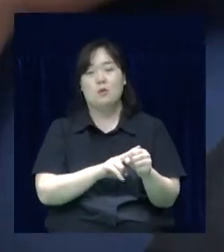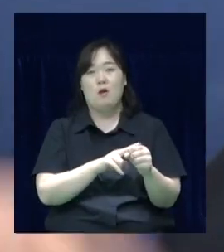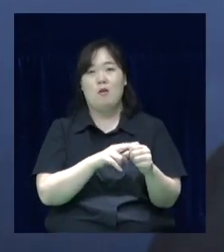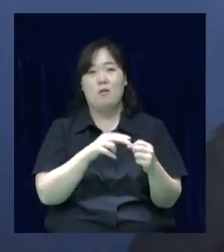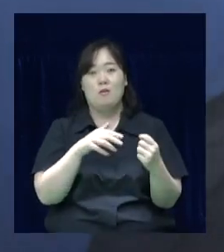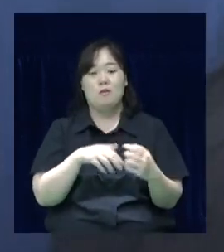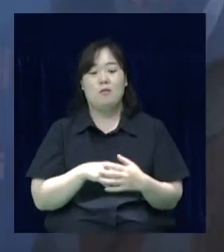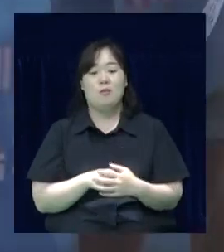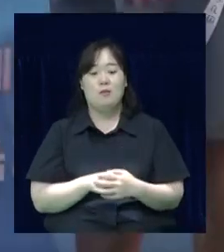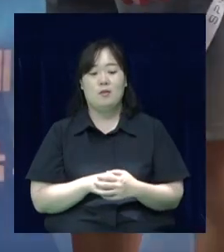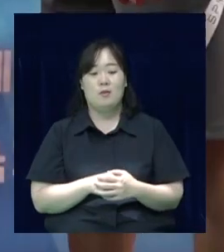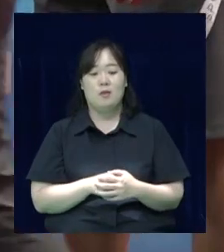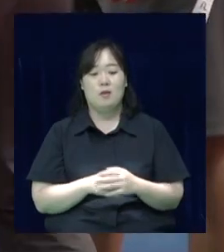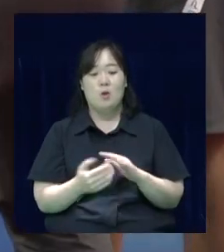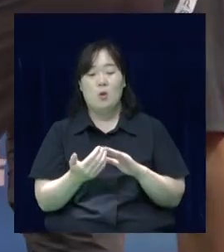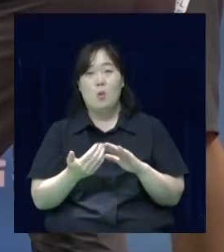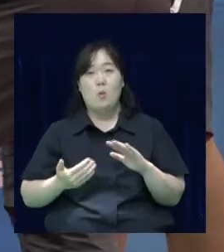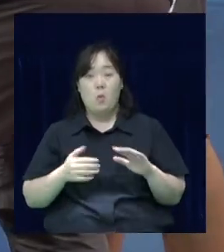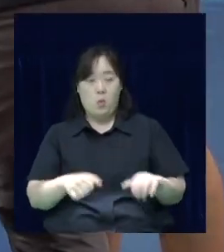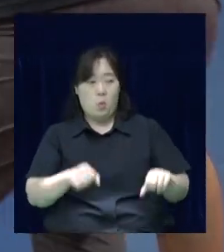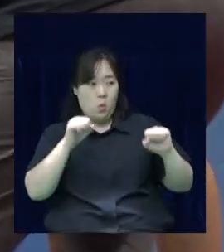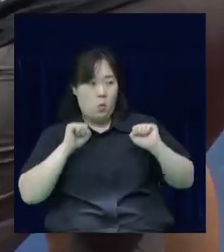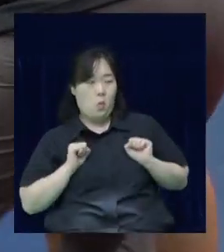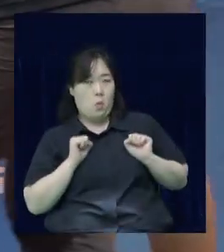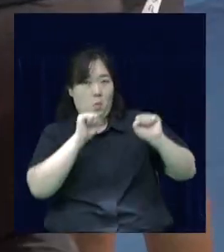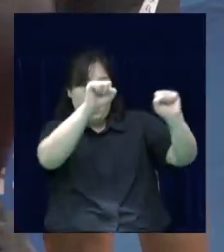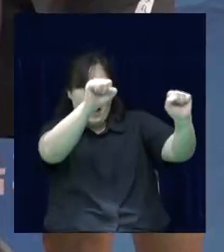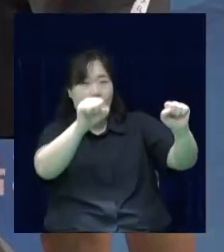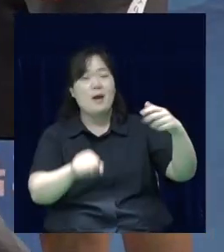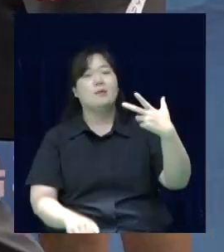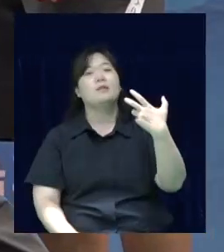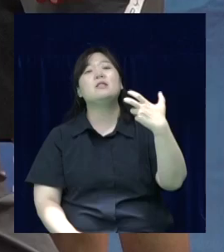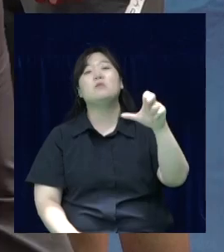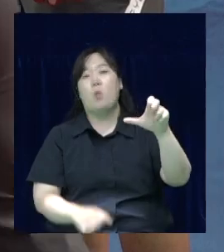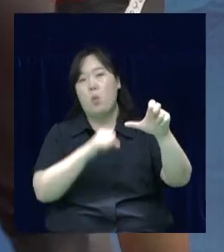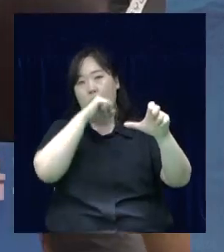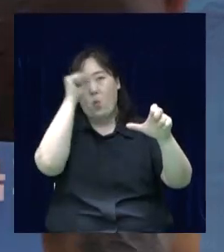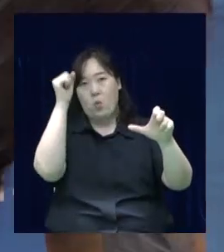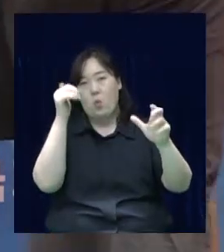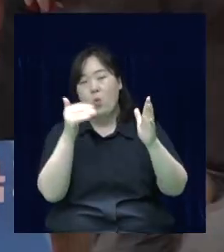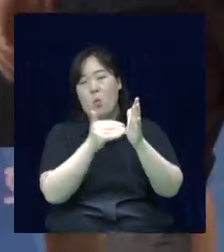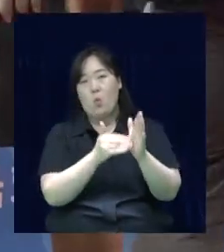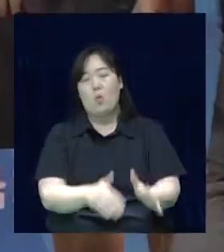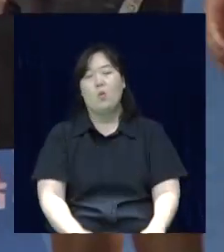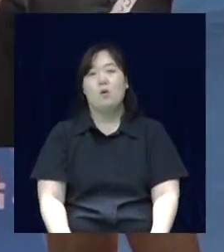이재관 선수는 앞서 파워리프팅에서는 75kg을 성공을 시켰었고요.